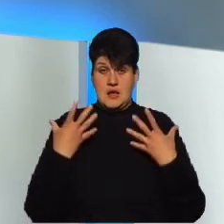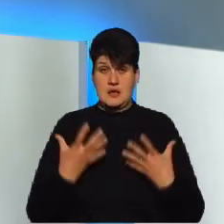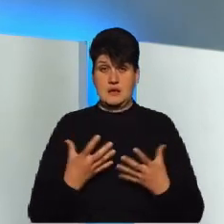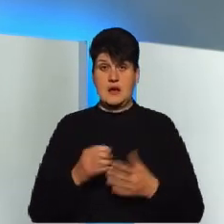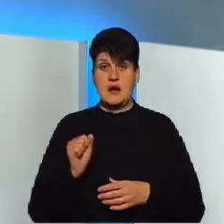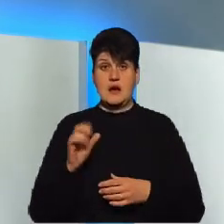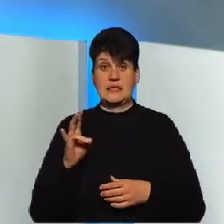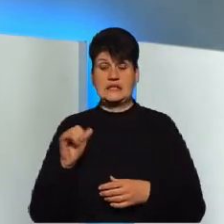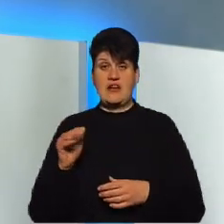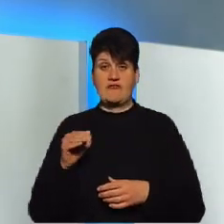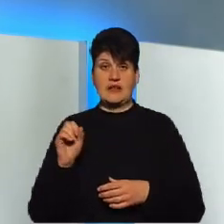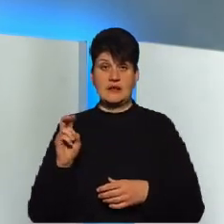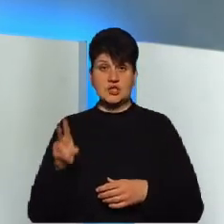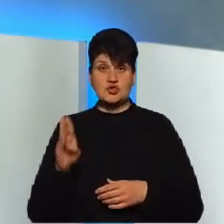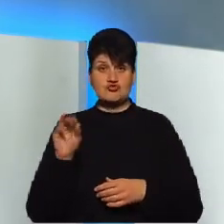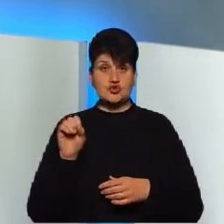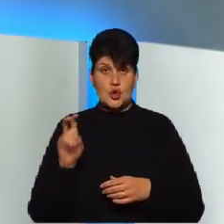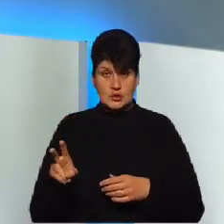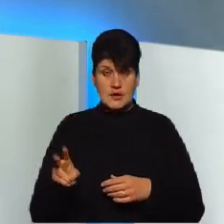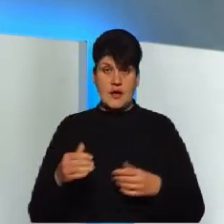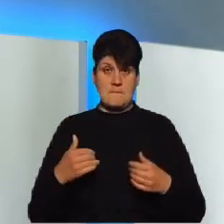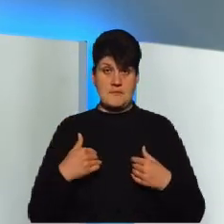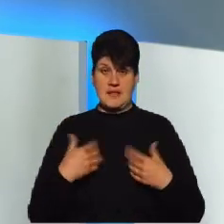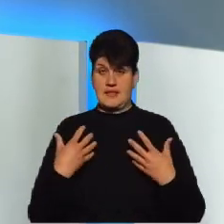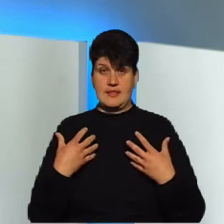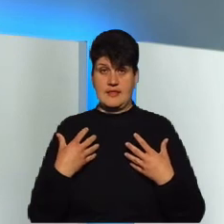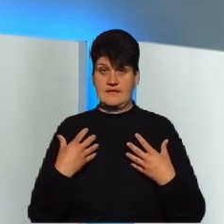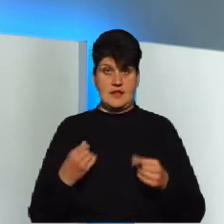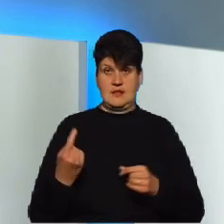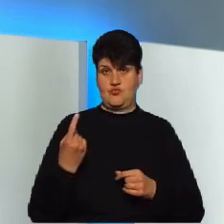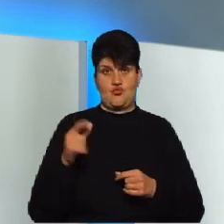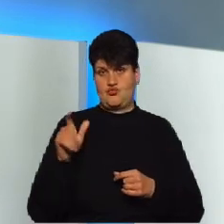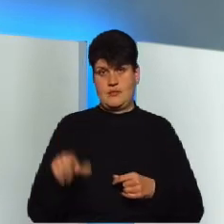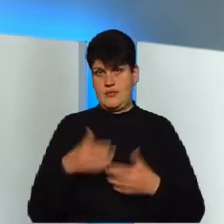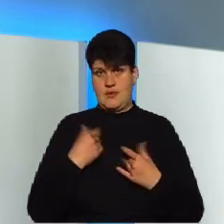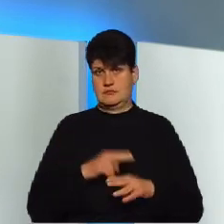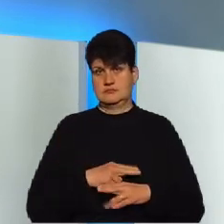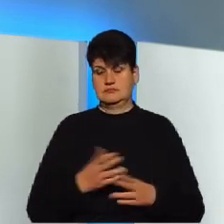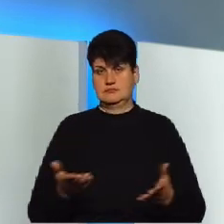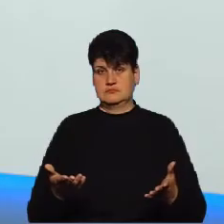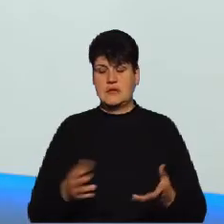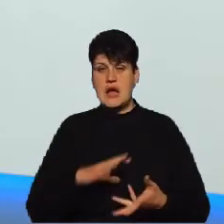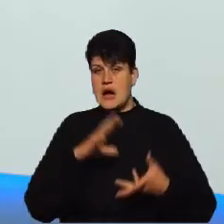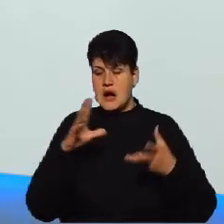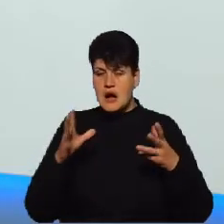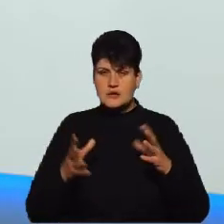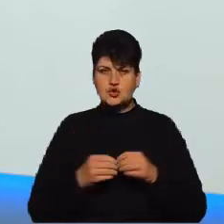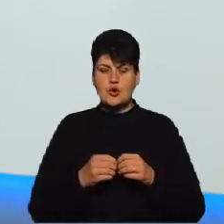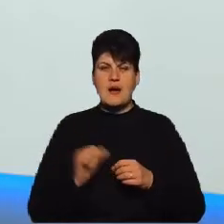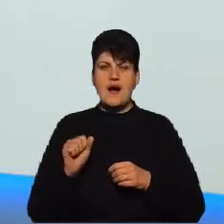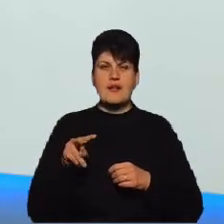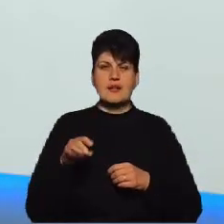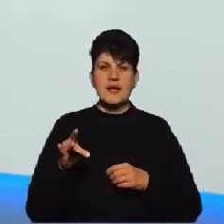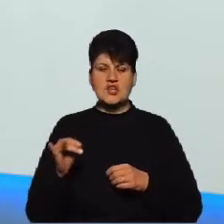анафілактичного шоку. Але ми не втратили через це жодної людини. А загалом алергічні реакції в Тернопільській області після